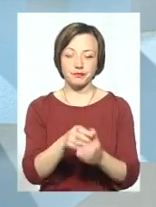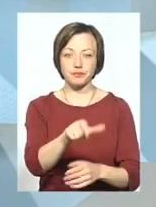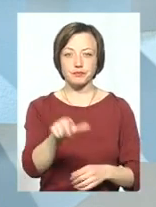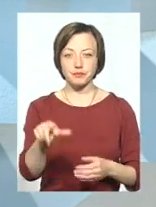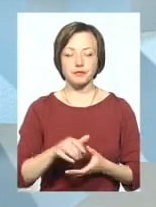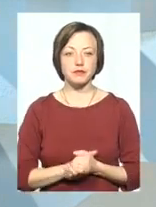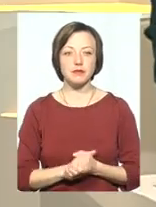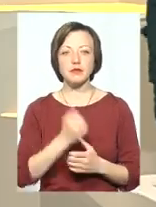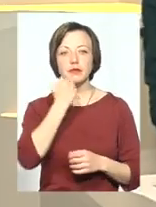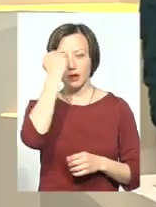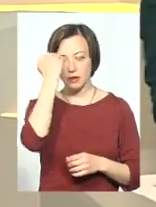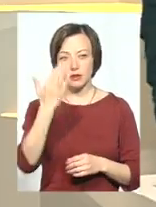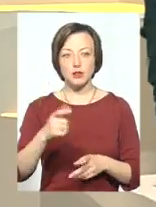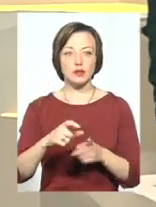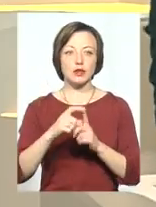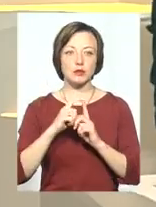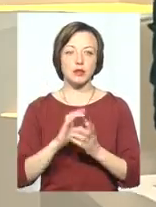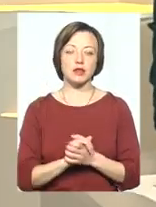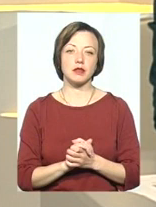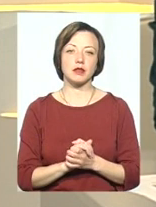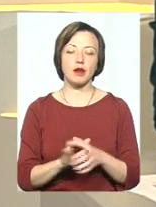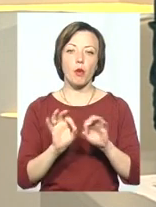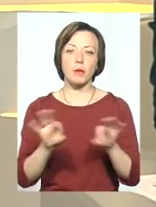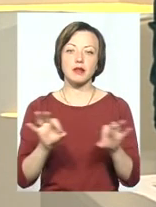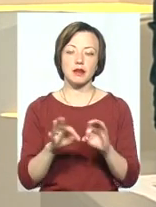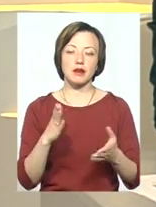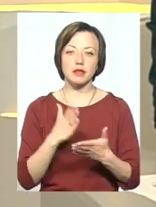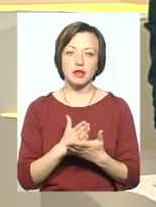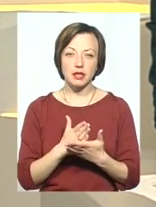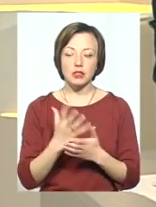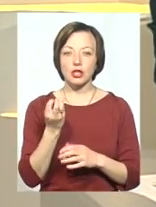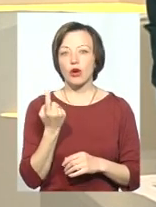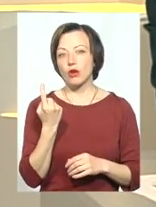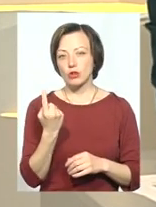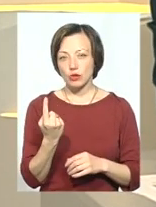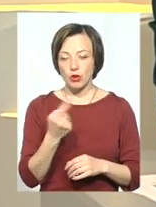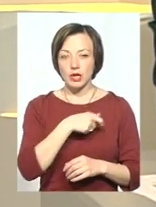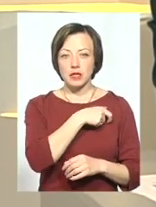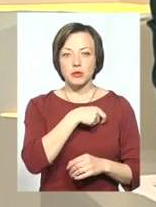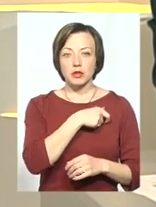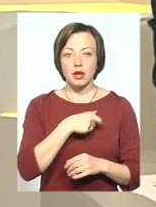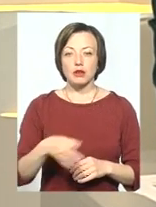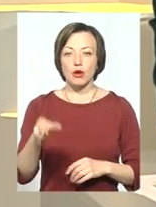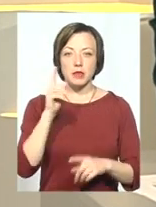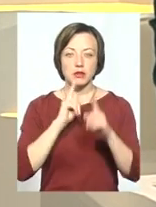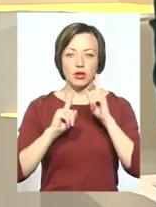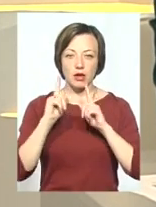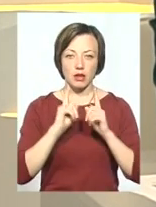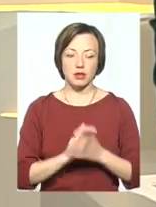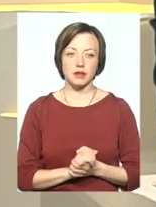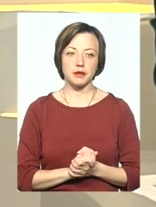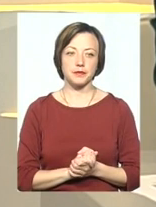дякую за вашу позицію, за відповідь. В нас є коментар ще одного депутата Хмельницької обласної